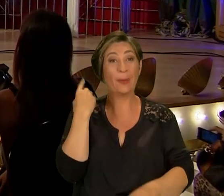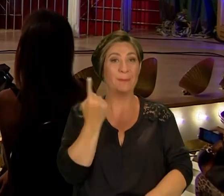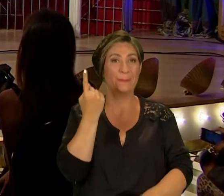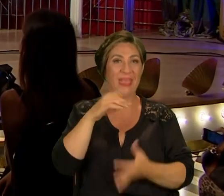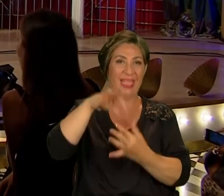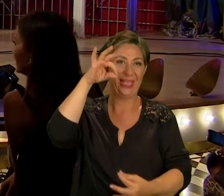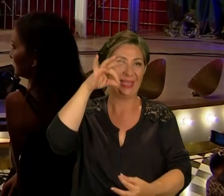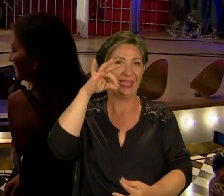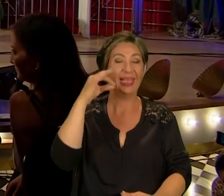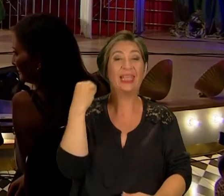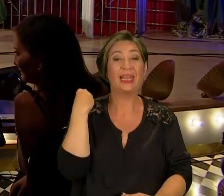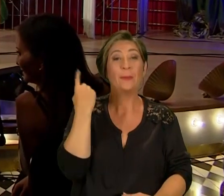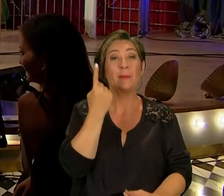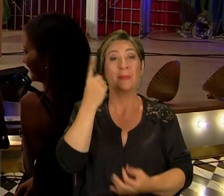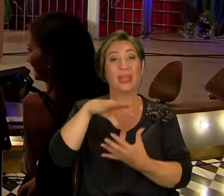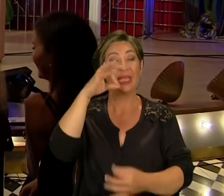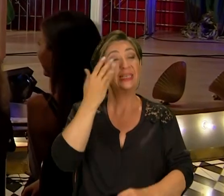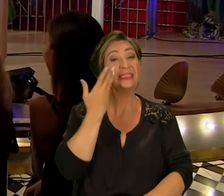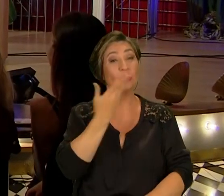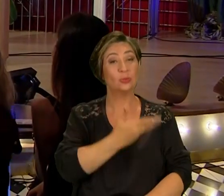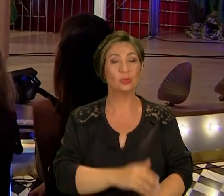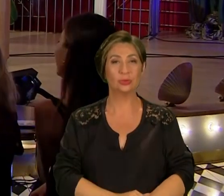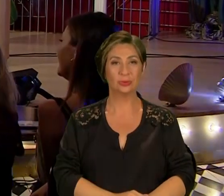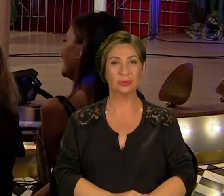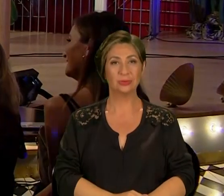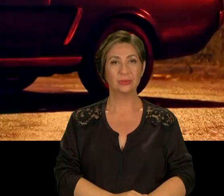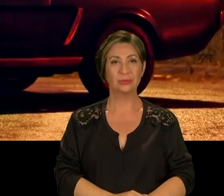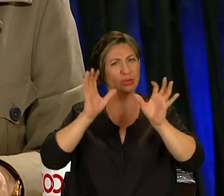Doğru mu söylüyorum? Evet. Yeni Biri. İzliyoruz.